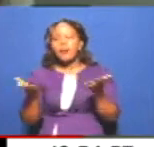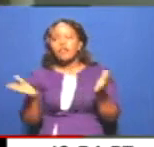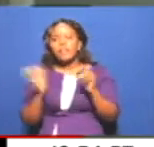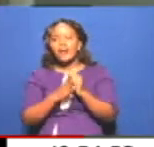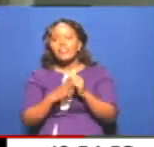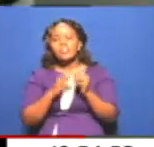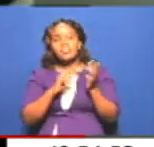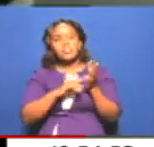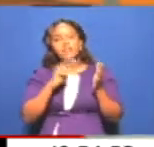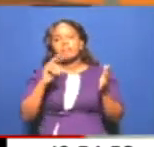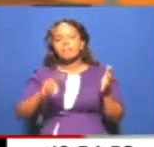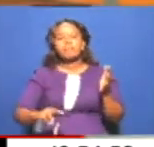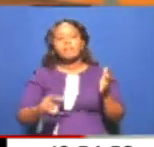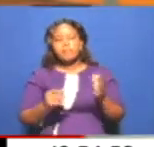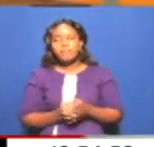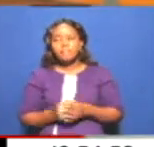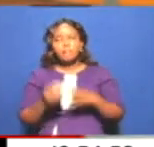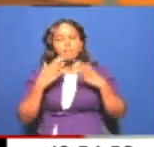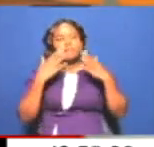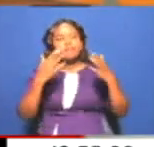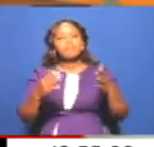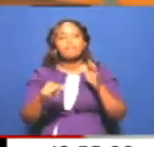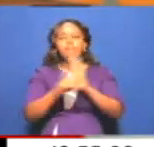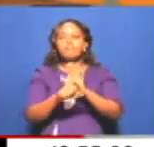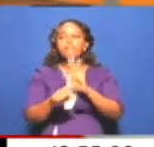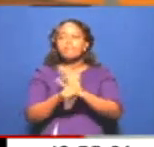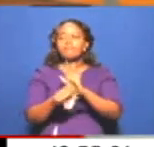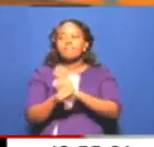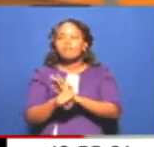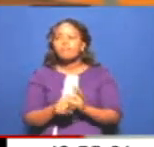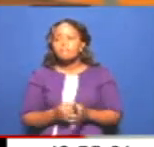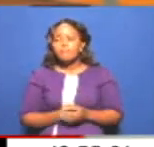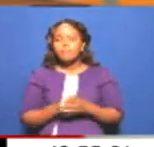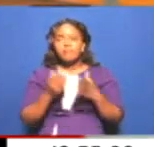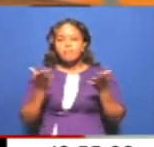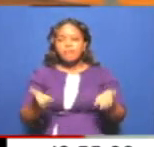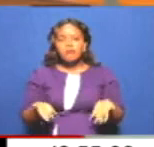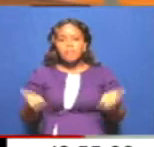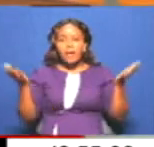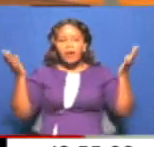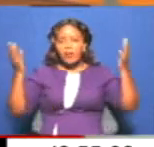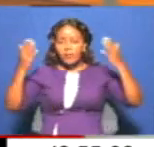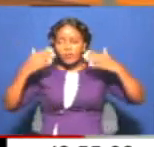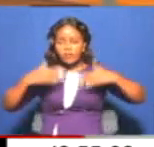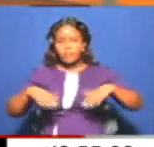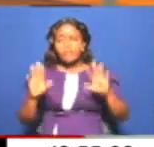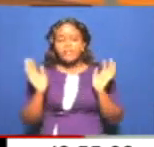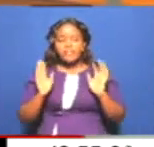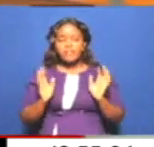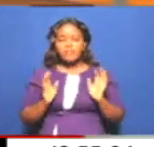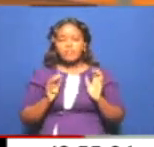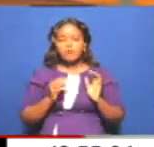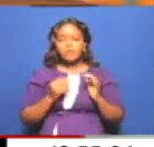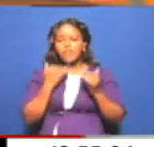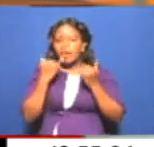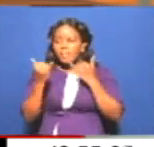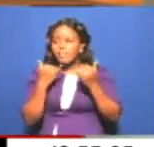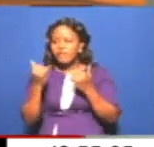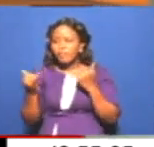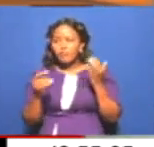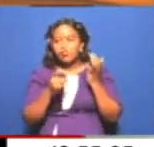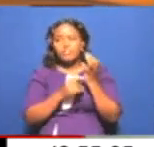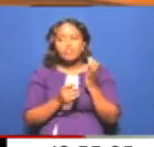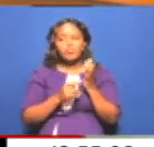tu mapema sana. Asante sana, asante, Shadrack. Mtazamaji, kufikia hapo tunatamatisha awamu ya Tamrini hii leo.